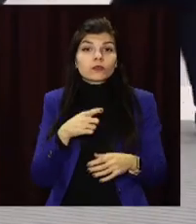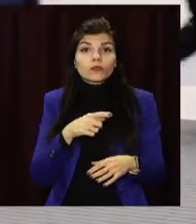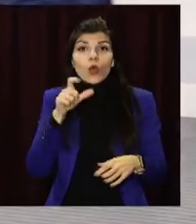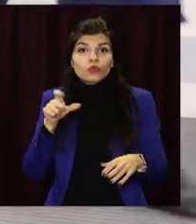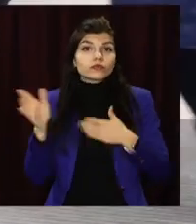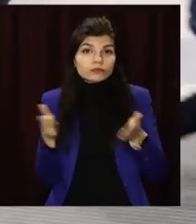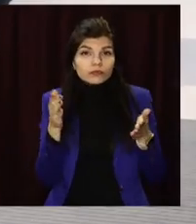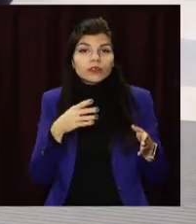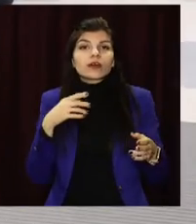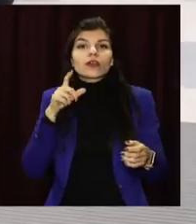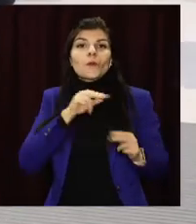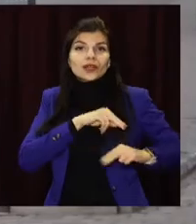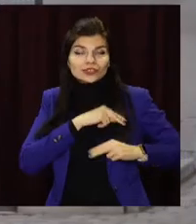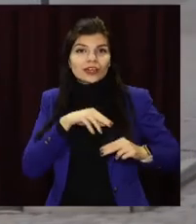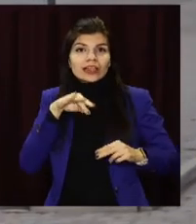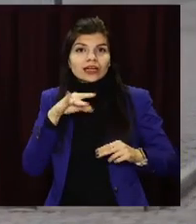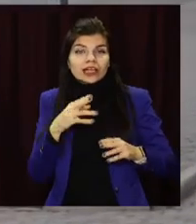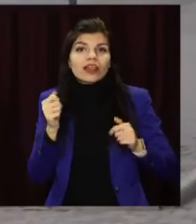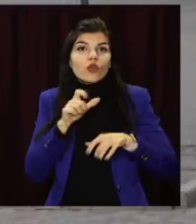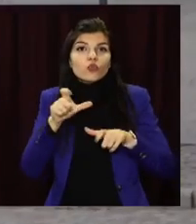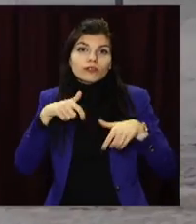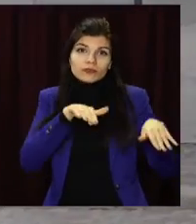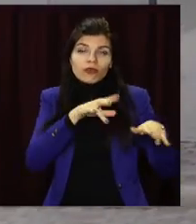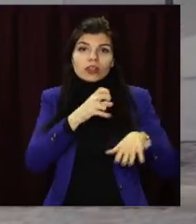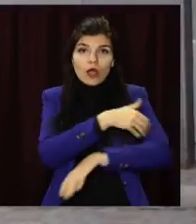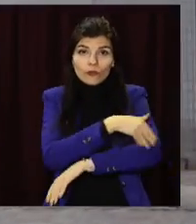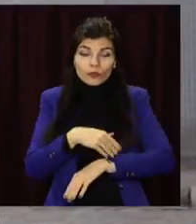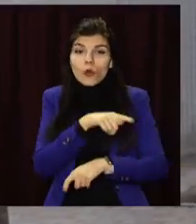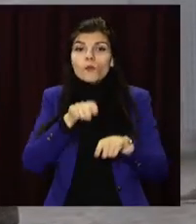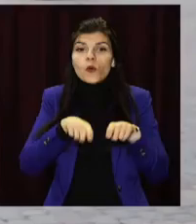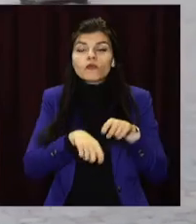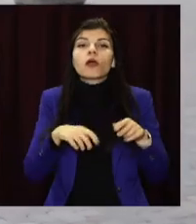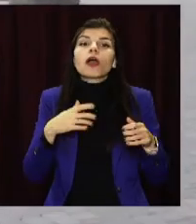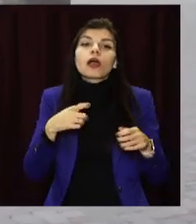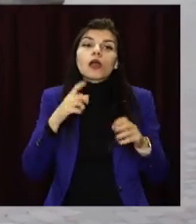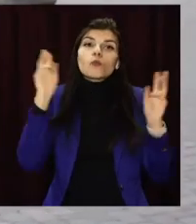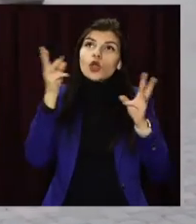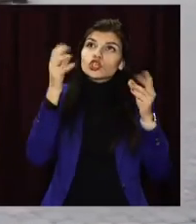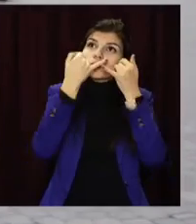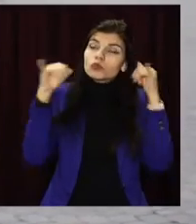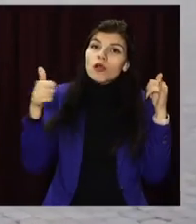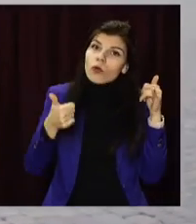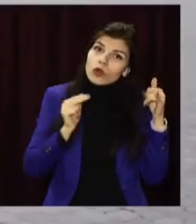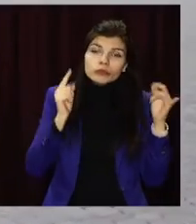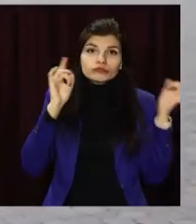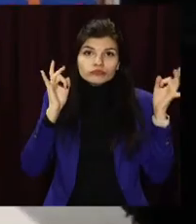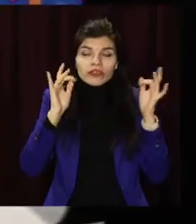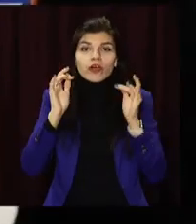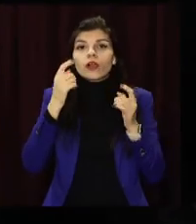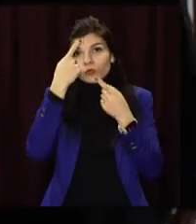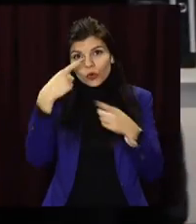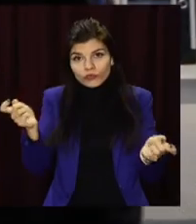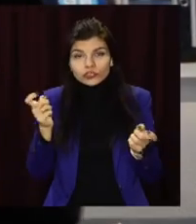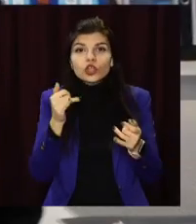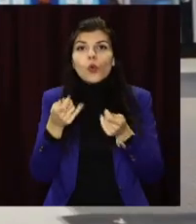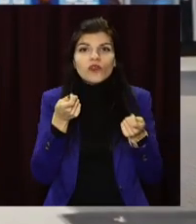евакуацію персоналу та відвідувачів ТРЦ на свіже повітря. Одночасно перевірили працездатність систем пожежної сигналізації, оповіщення про пожежу